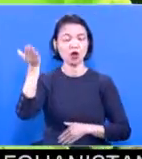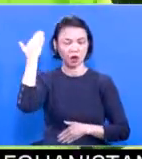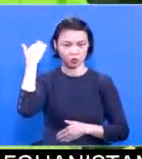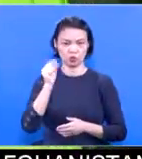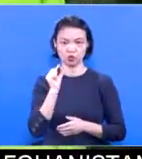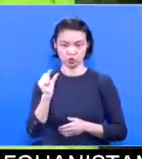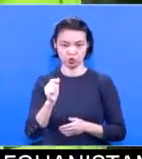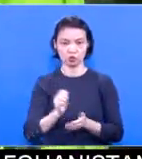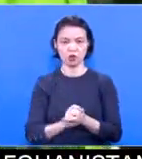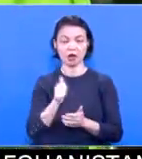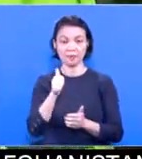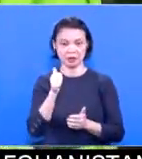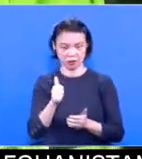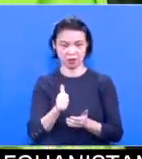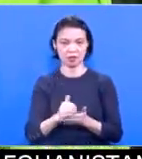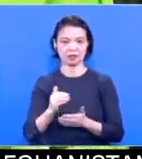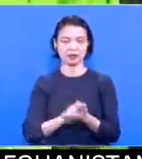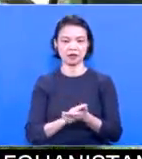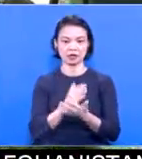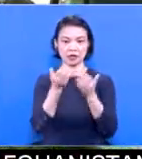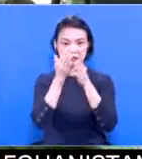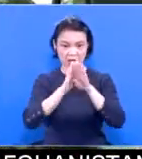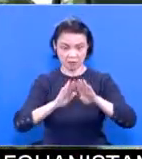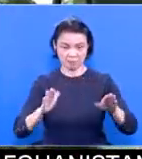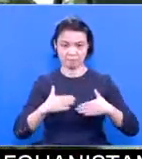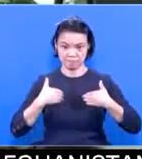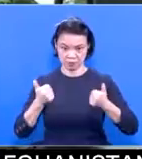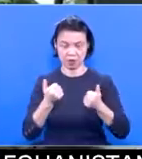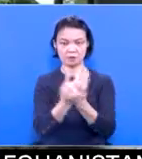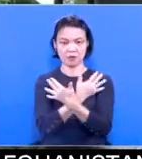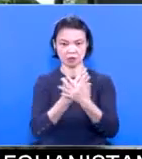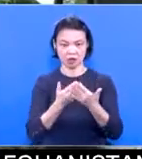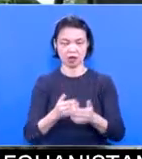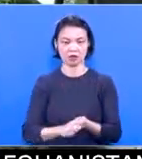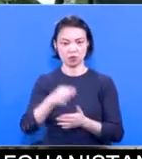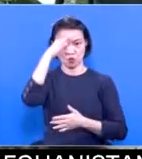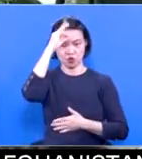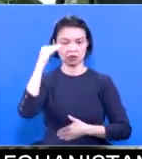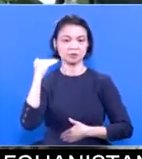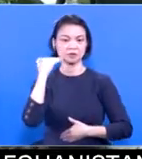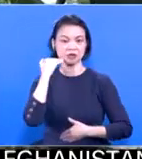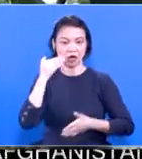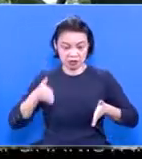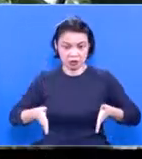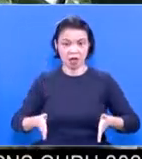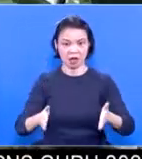Lalu Lintas Polres Samosir berjaga-jaga di lokasi. Tim Liputan CNN Indonesia, Sumatera Utara.